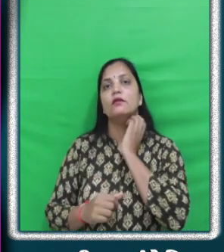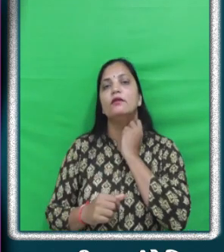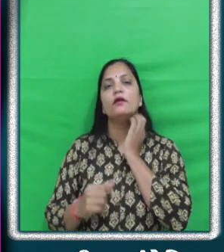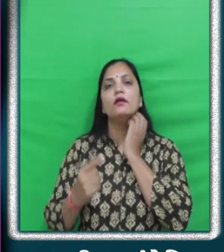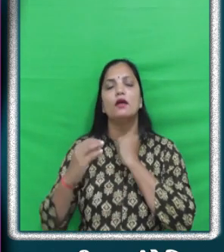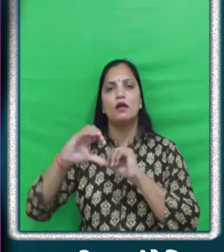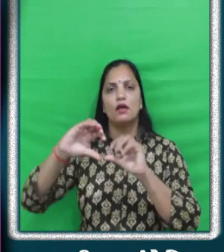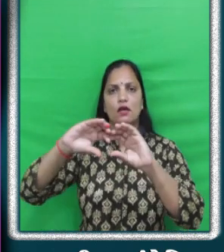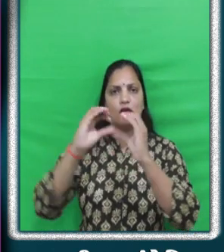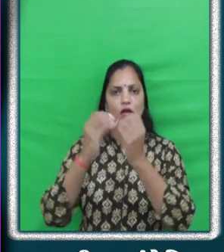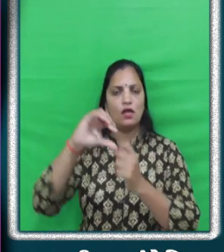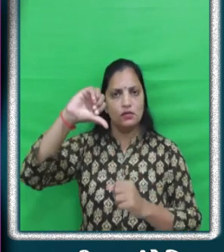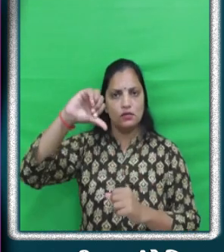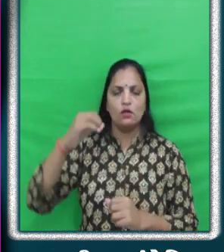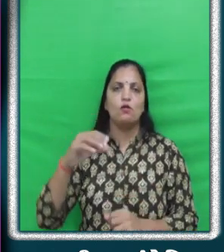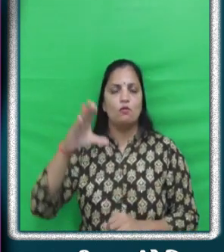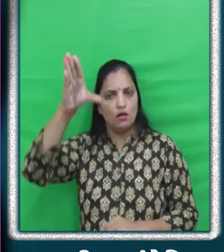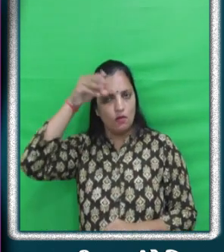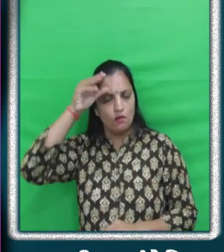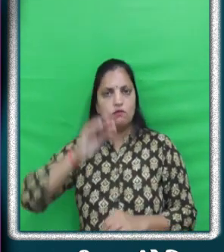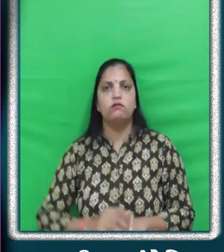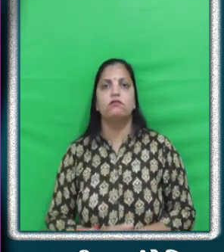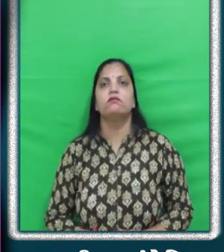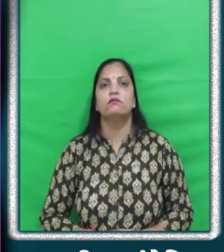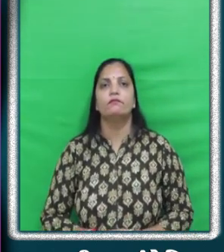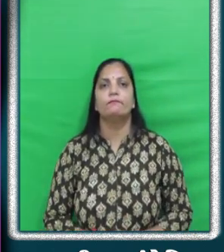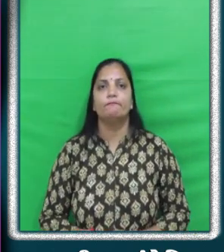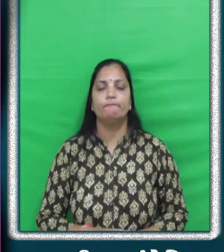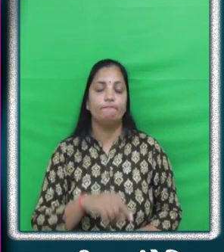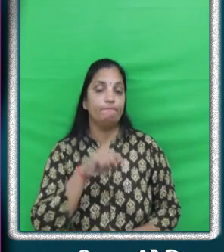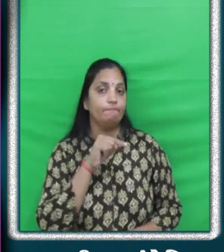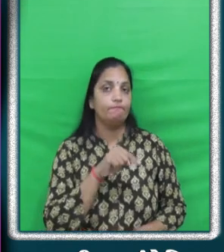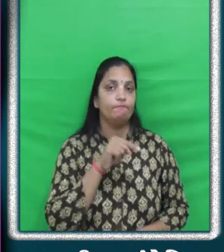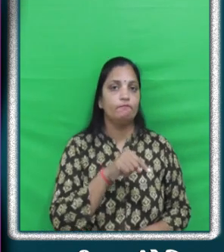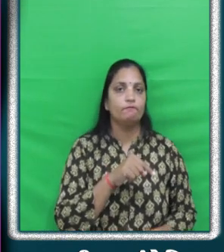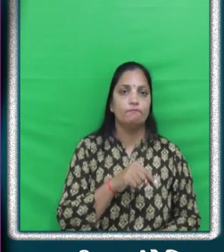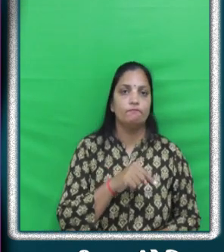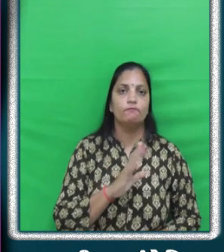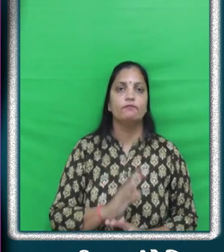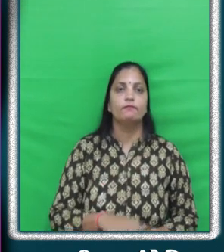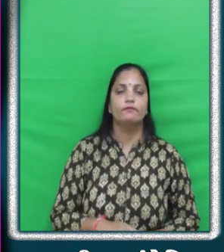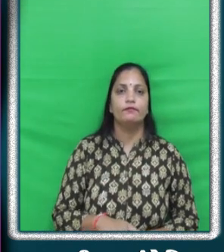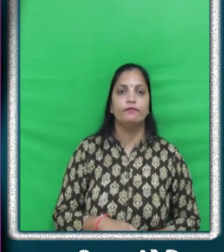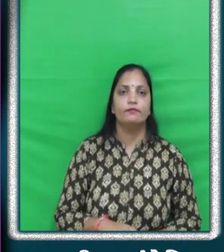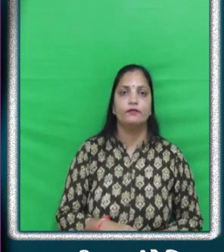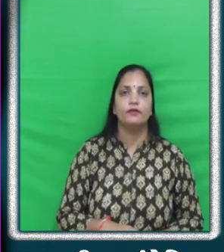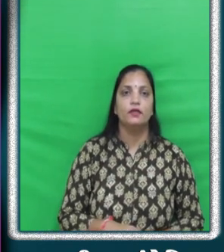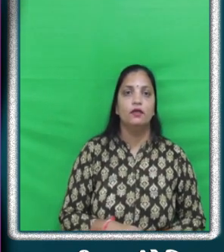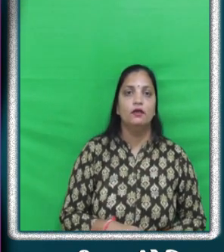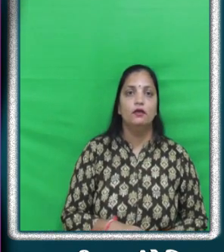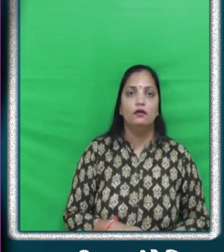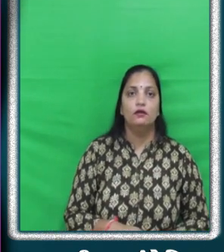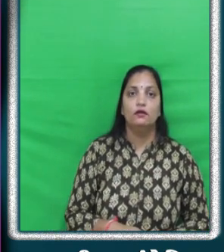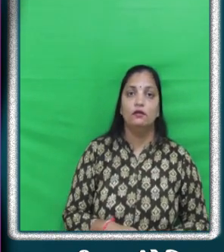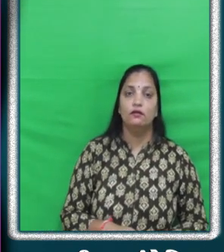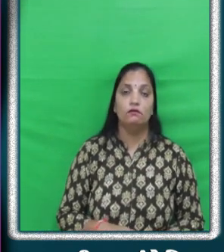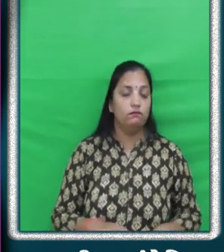આપણે ધોરણ 9માં ભણી ગયા છે જલવાહિનીની અંદર કયા કયા ભાગો આવેલા છે કે